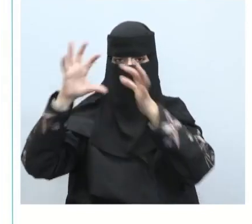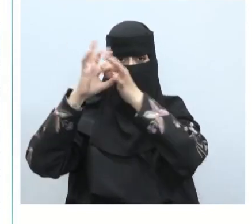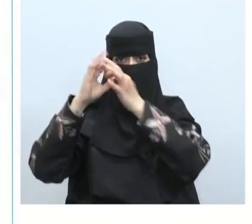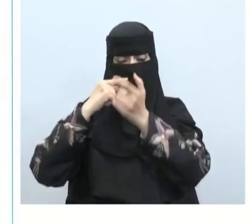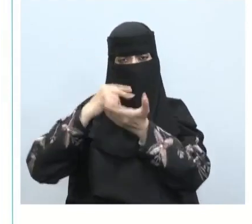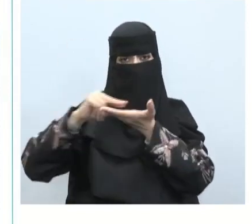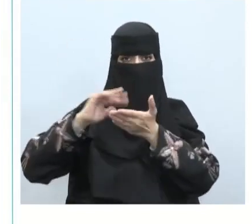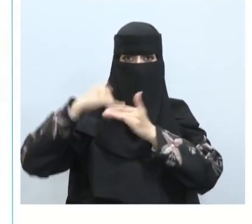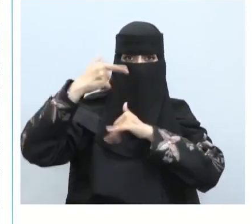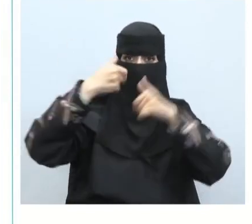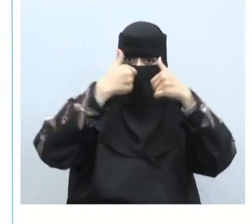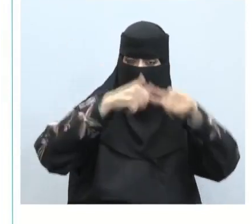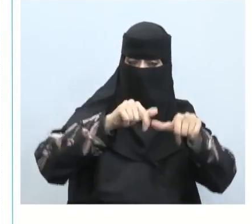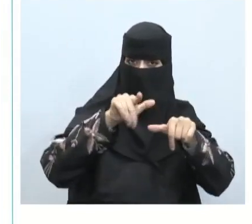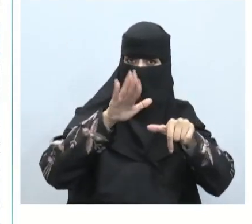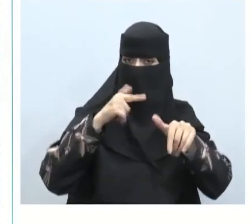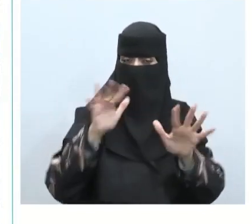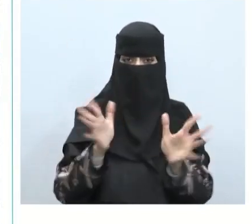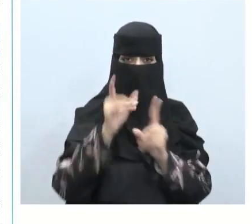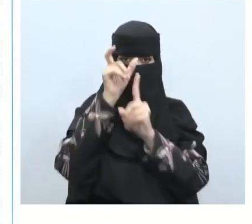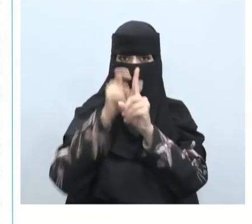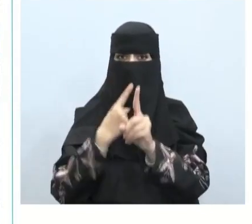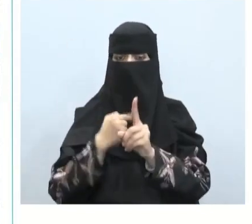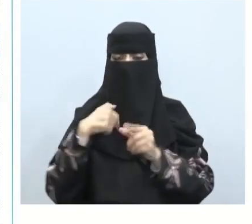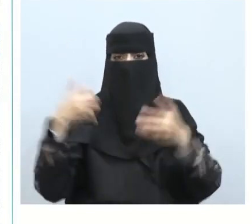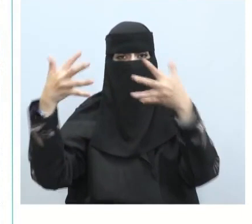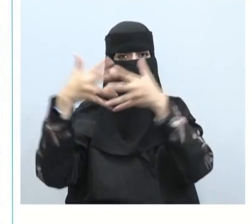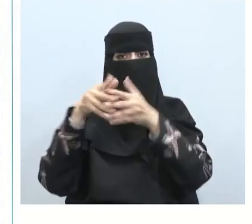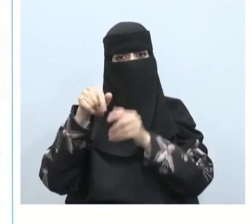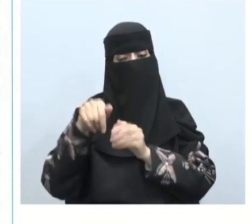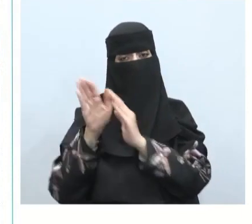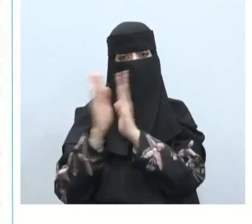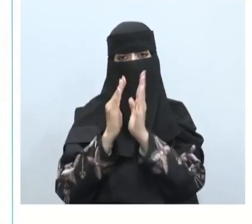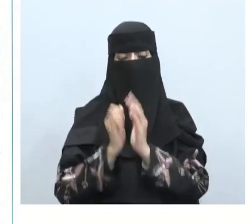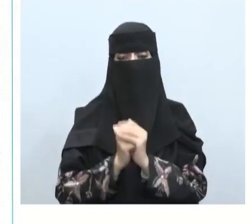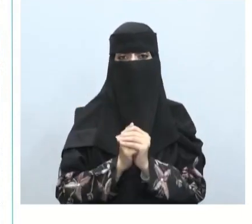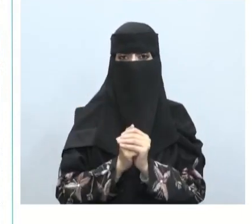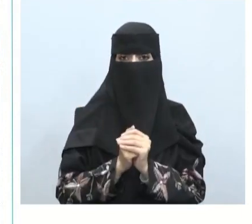ذلك يمكنك لصقه لدى اي شخص تريده ان يشاركك هذا